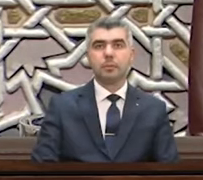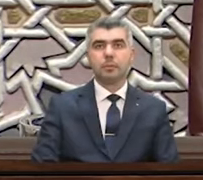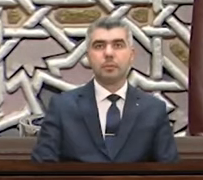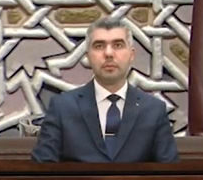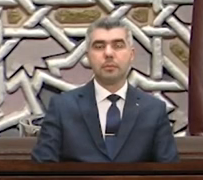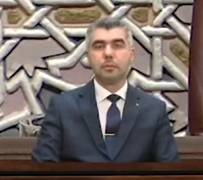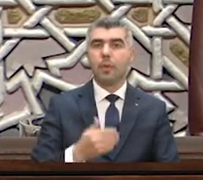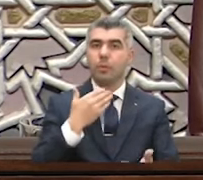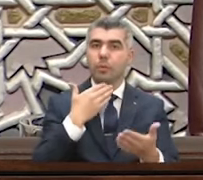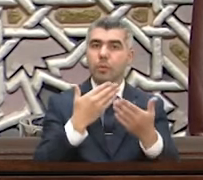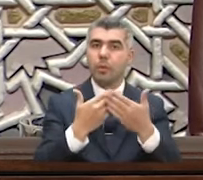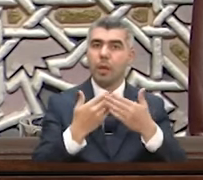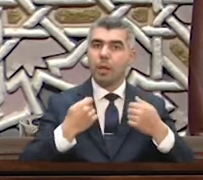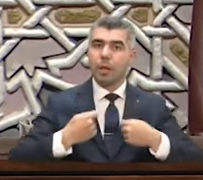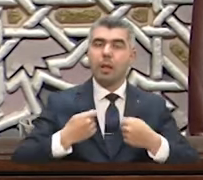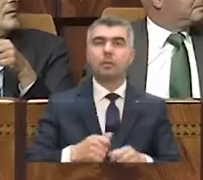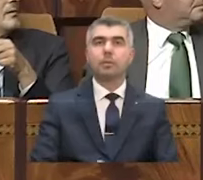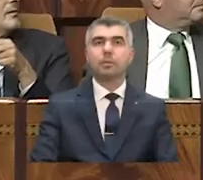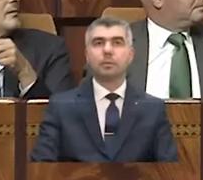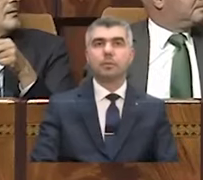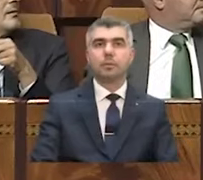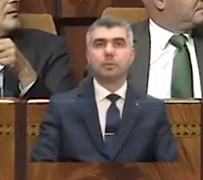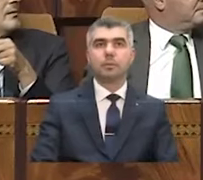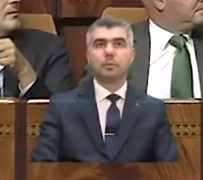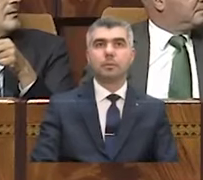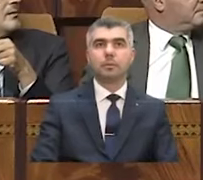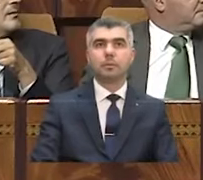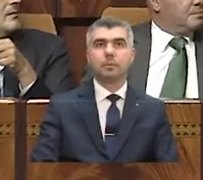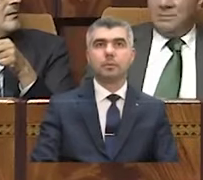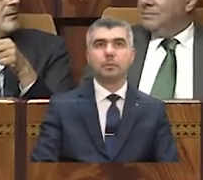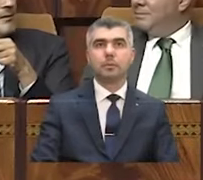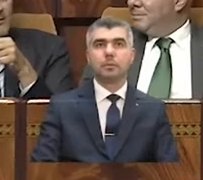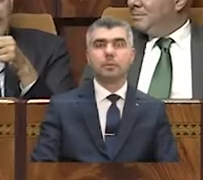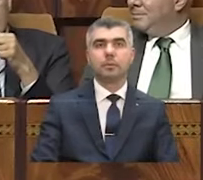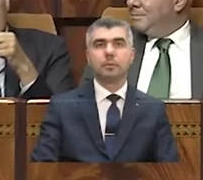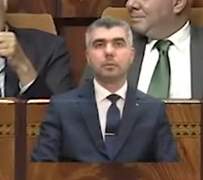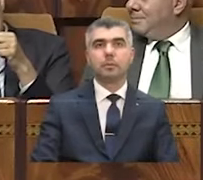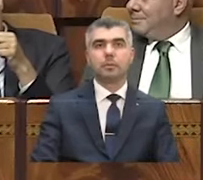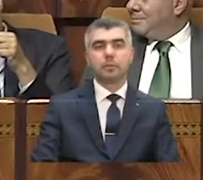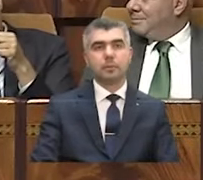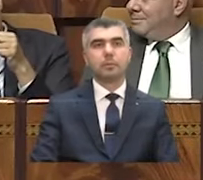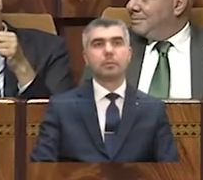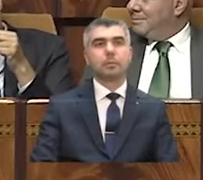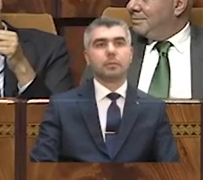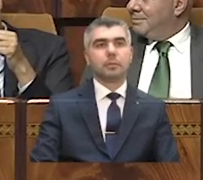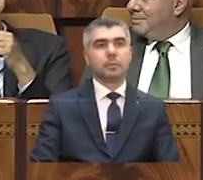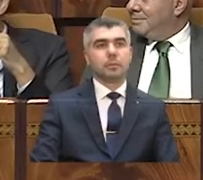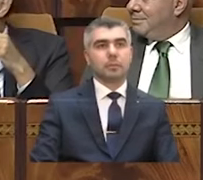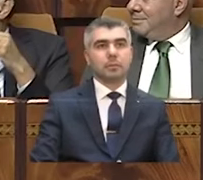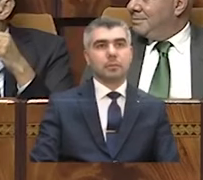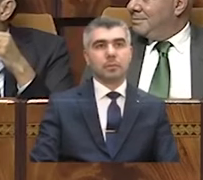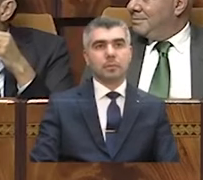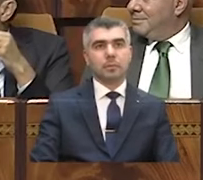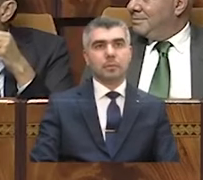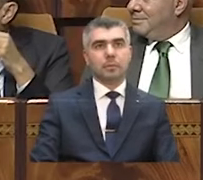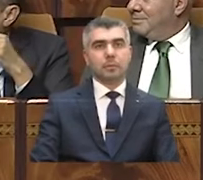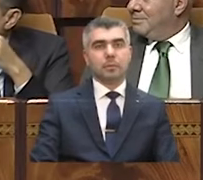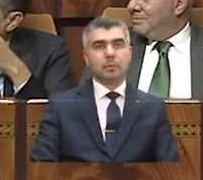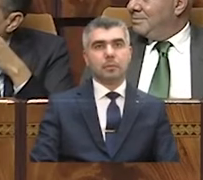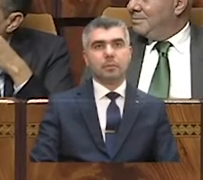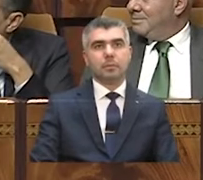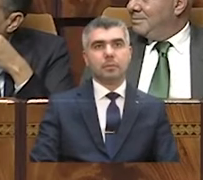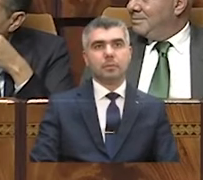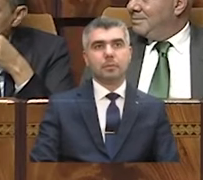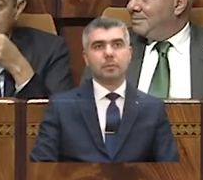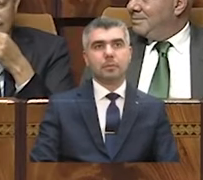شكرا سيد الرئيسة. سيد الرئيس تفضل، تفضل سيد الرئيس. سيد الرئيسة الله يخليك اللي ما عطيتش، الله يخليك اللي ما عطيتوش